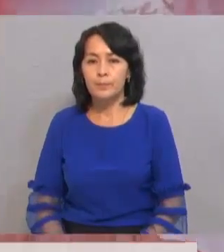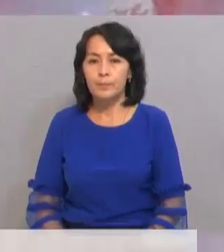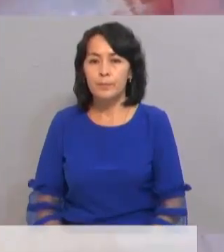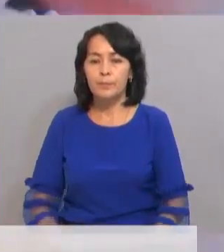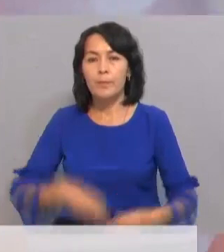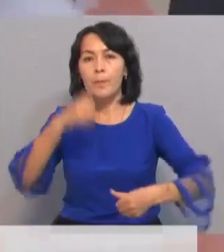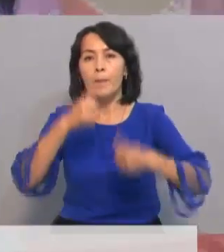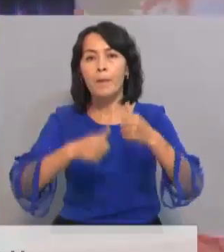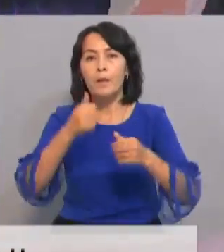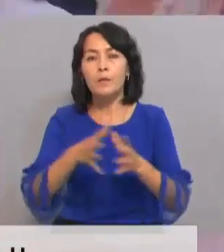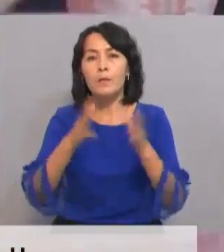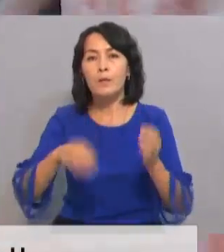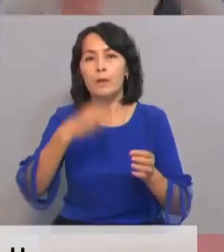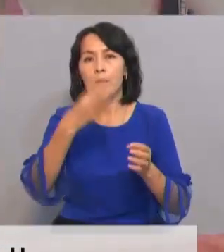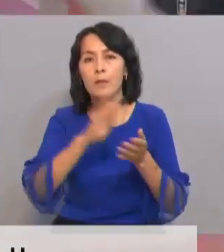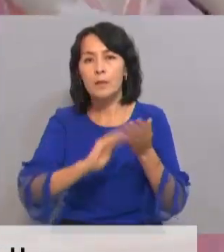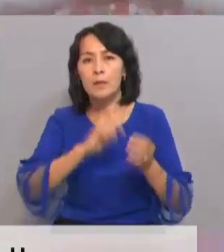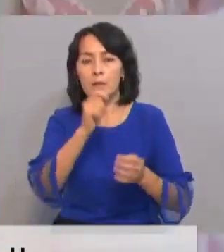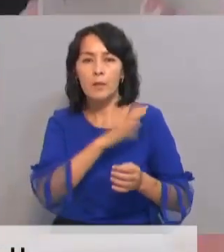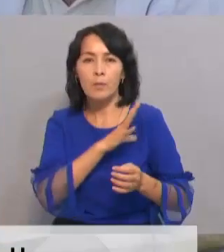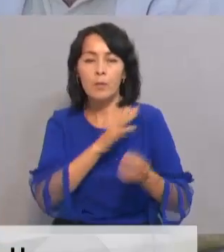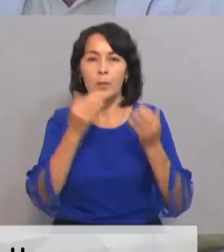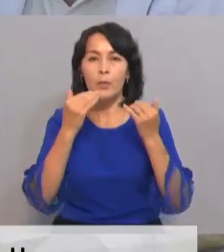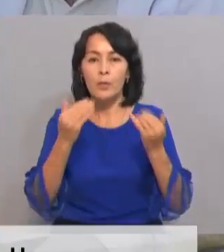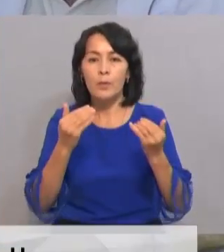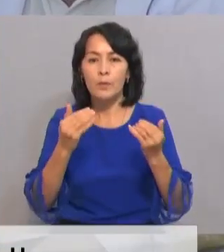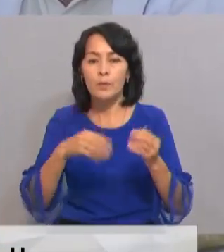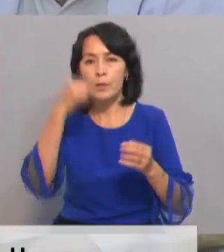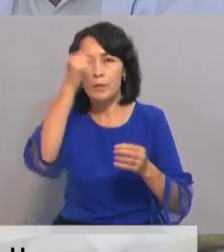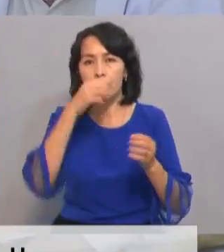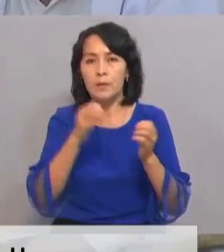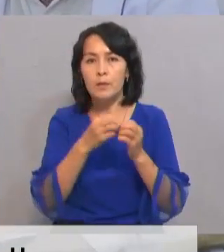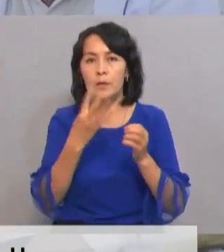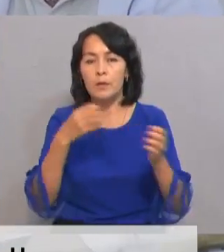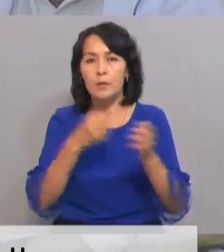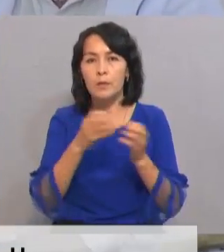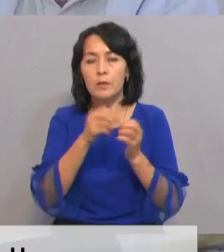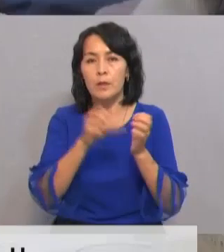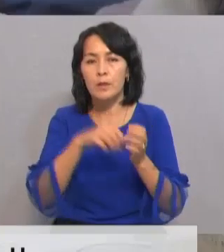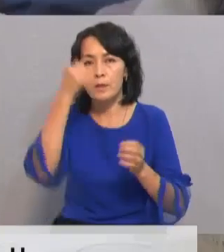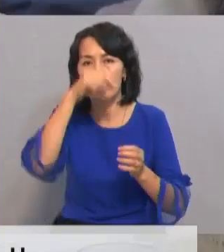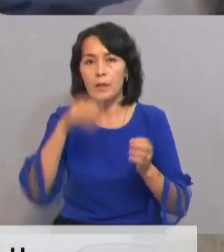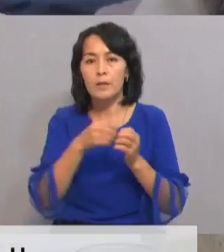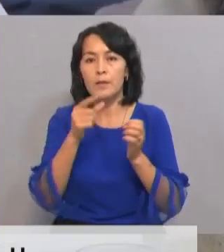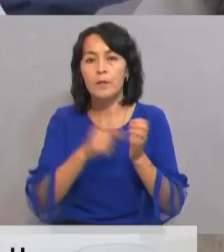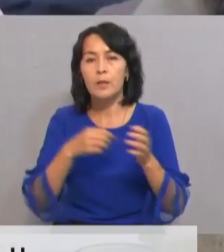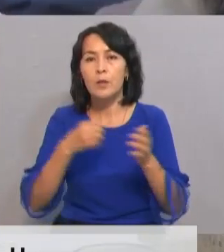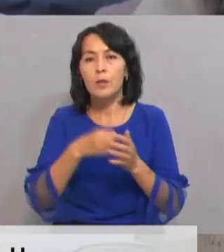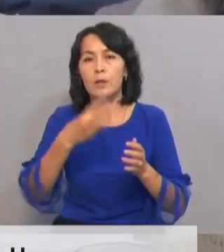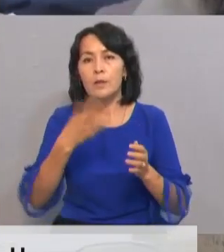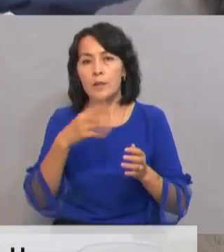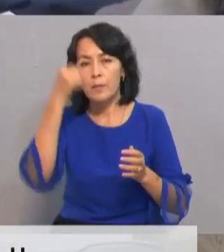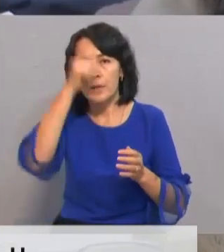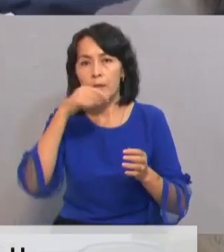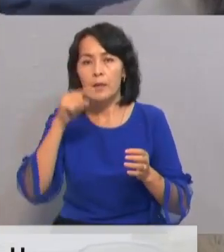На конкурс поступило около 30 заявок от кандидатов в возрасте от 14 до 16 лет, от 17 до